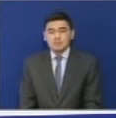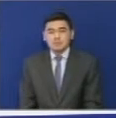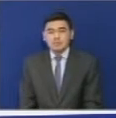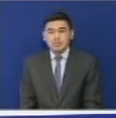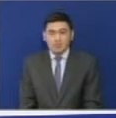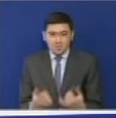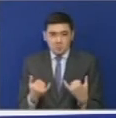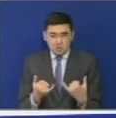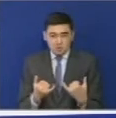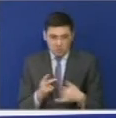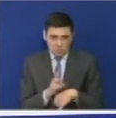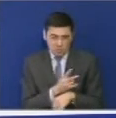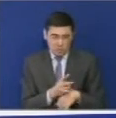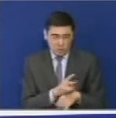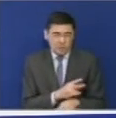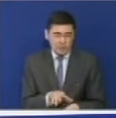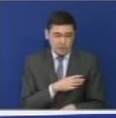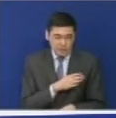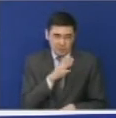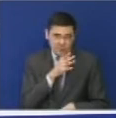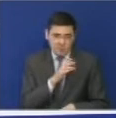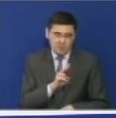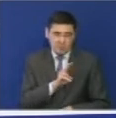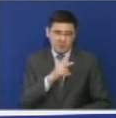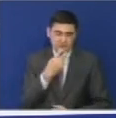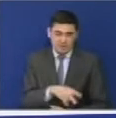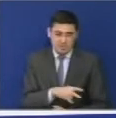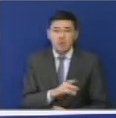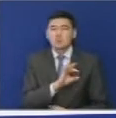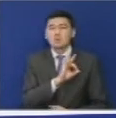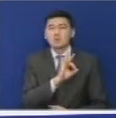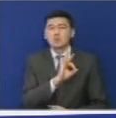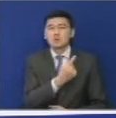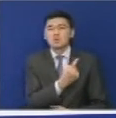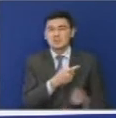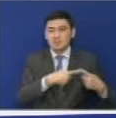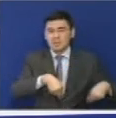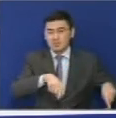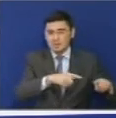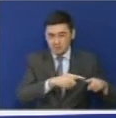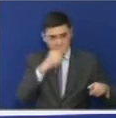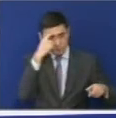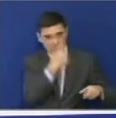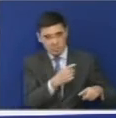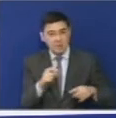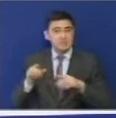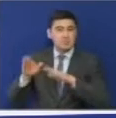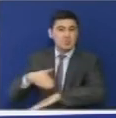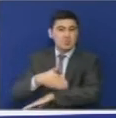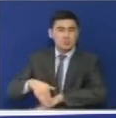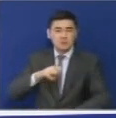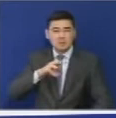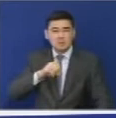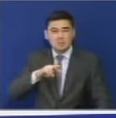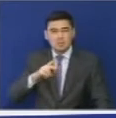Бүгін түнгі сағат 2:20-да өртке қарсы қызмет кезекшісіне мелкомбинат 3 мекен жайындағы тұрғын